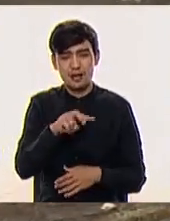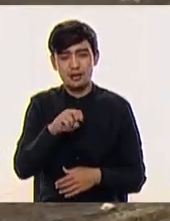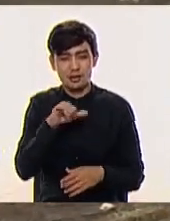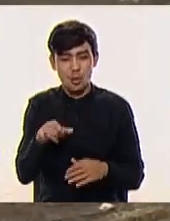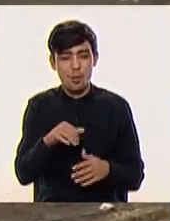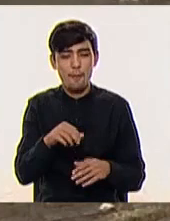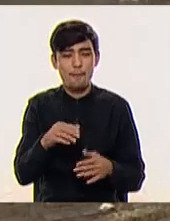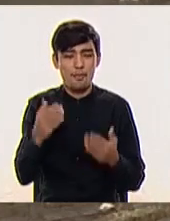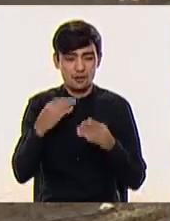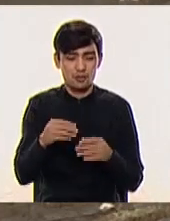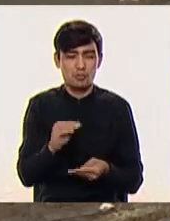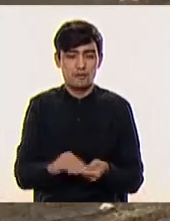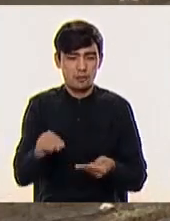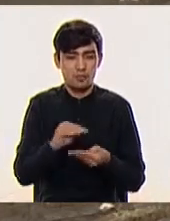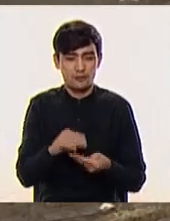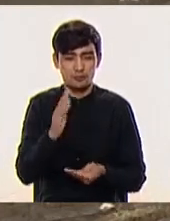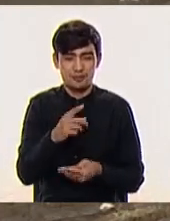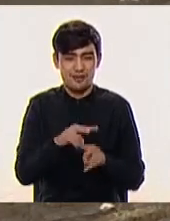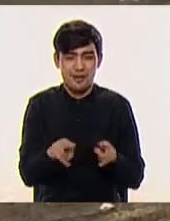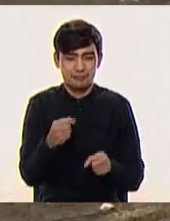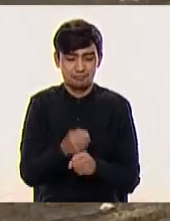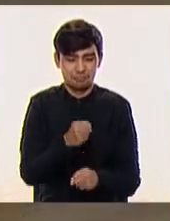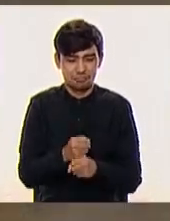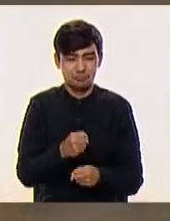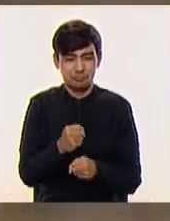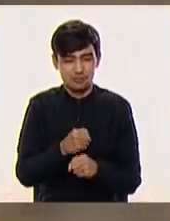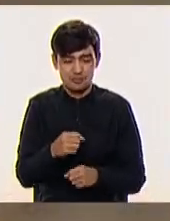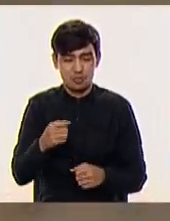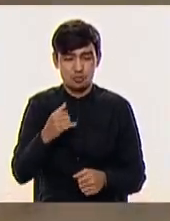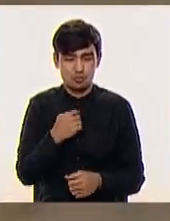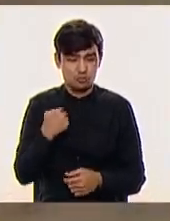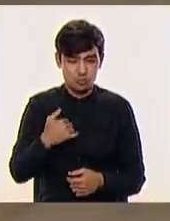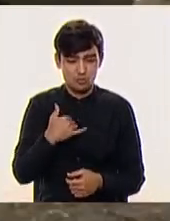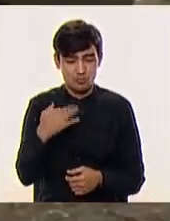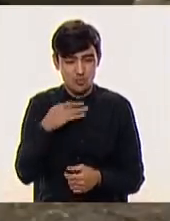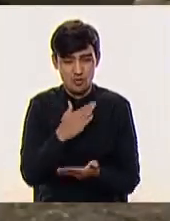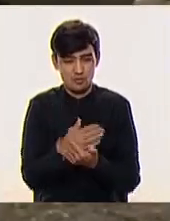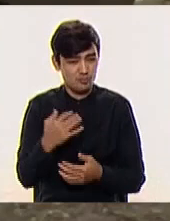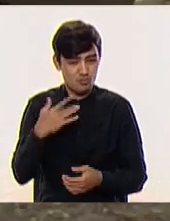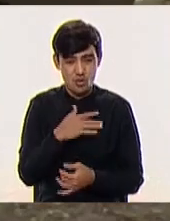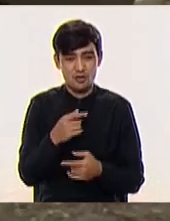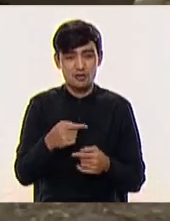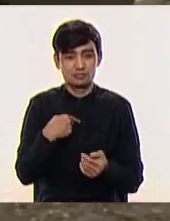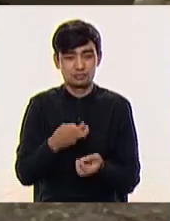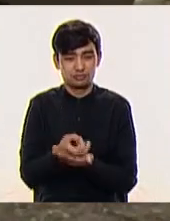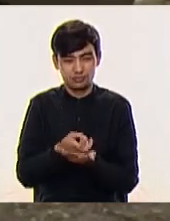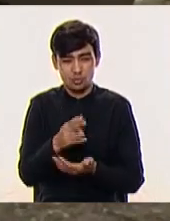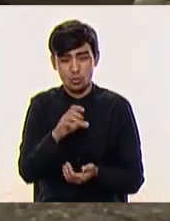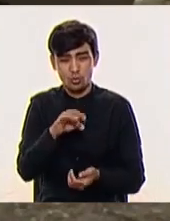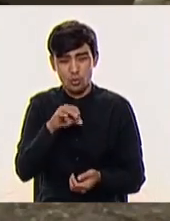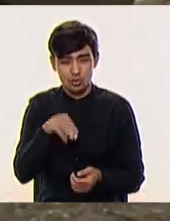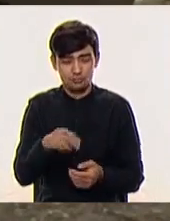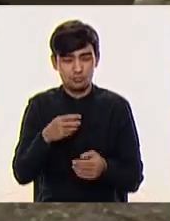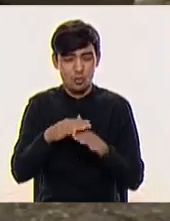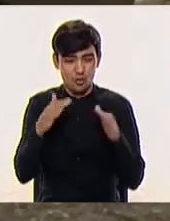парк опять будет вновь и вновь наступать на те же самые грабли. У нас же куча. У нас очень много горнолыжных курортов.